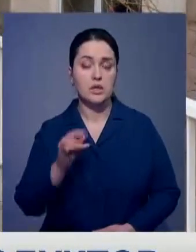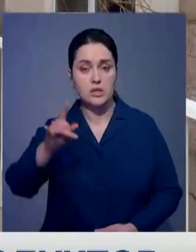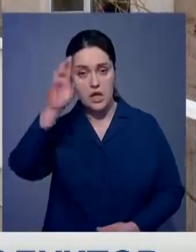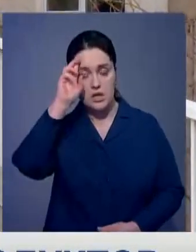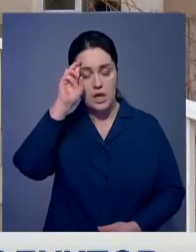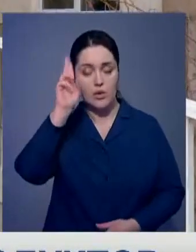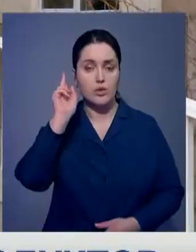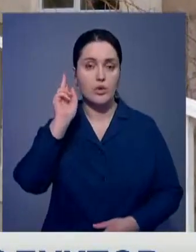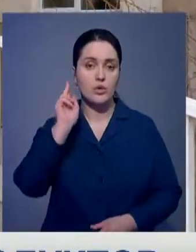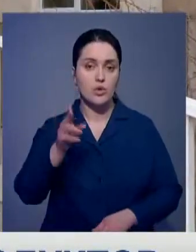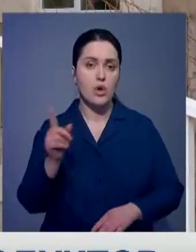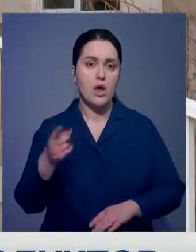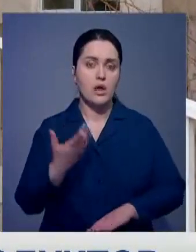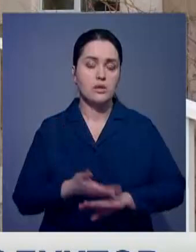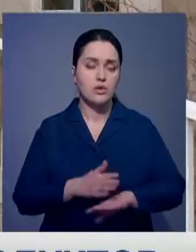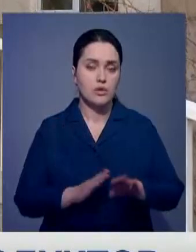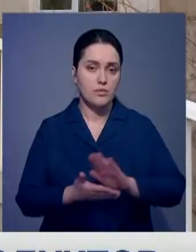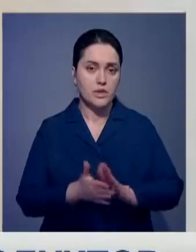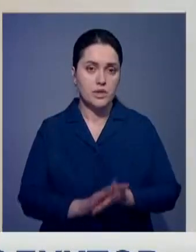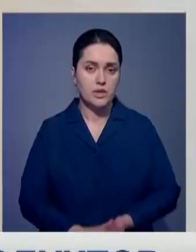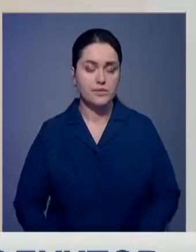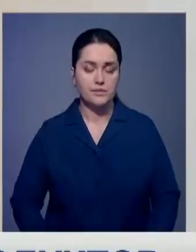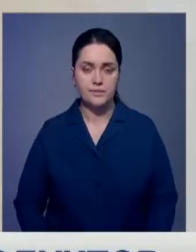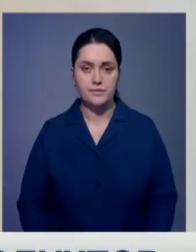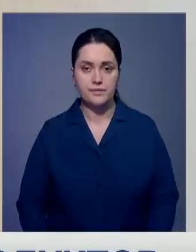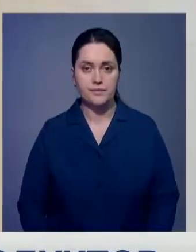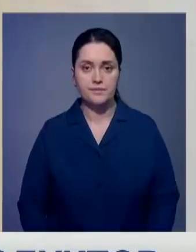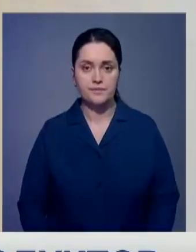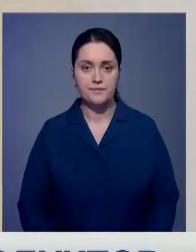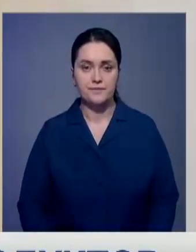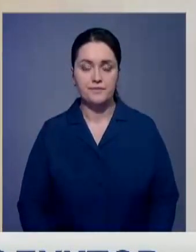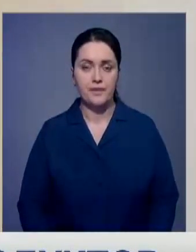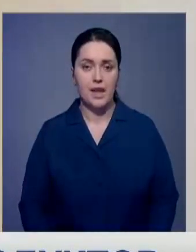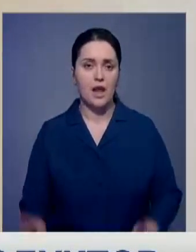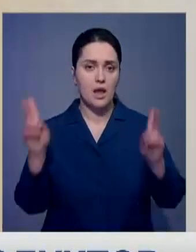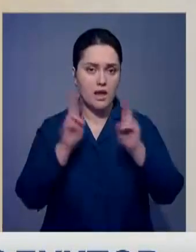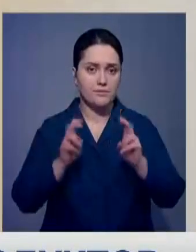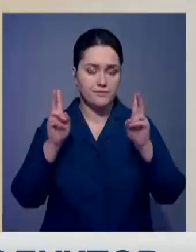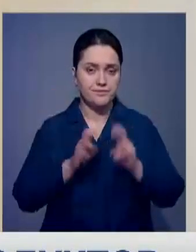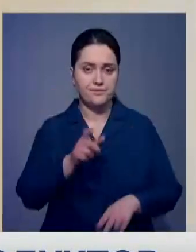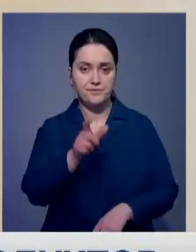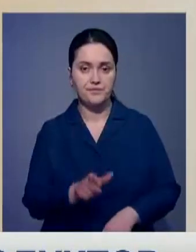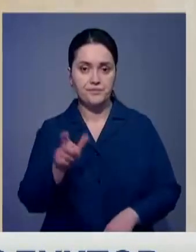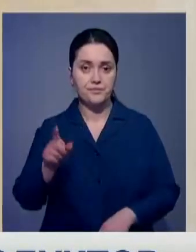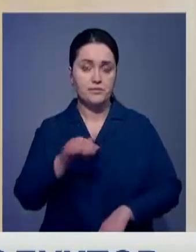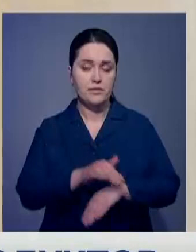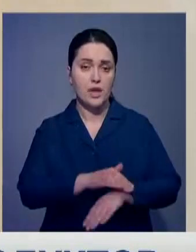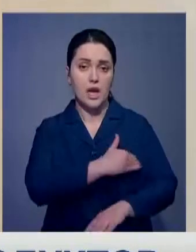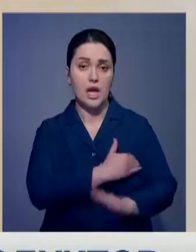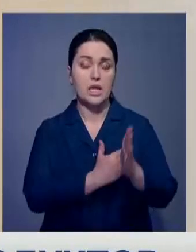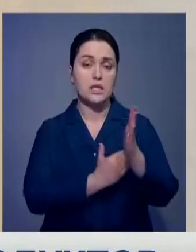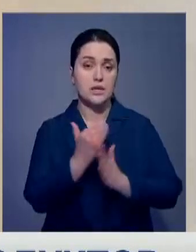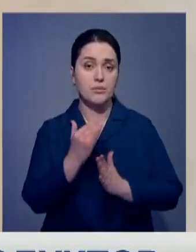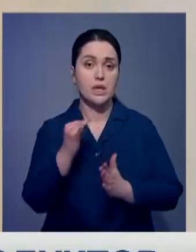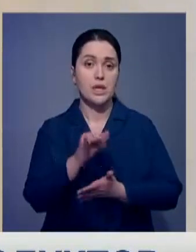с неблагоприятной эпидемиологической обстановкой. Схема обычная – осмотр пассажира, у которого выявлена повышенная температура,